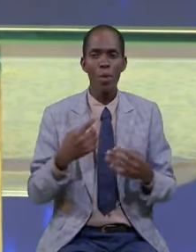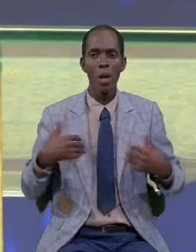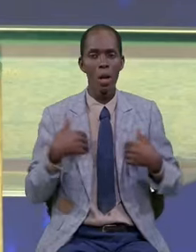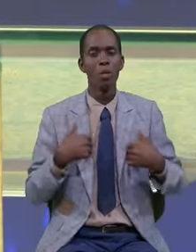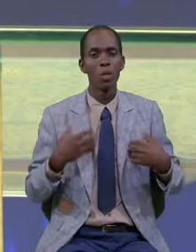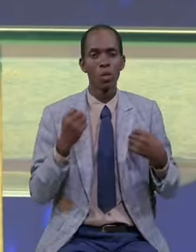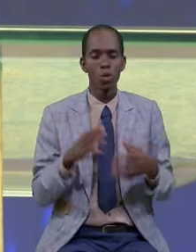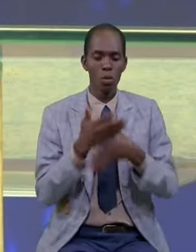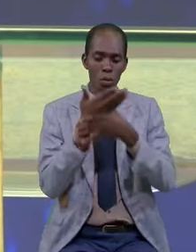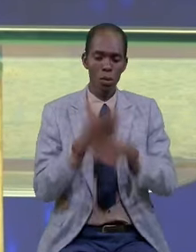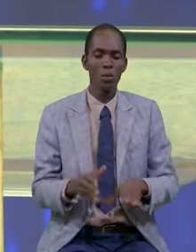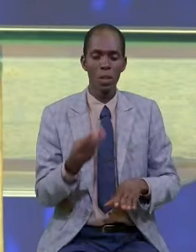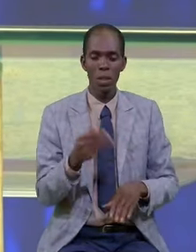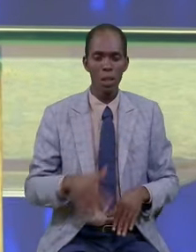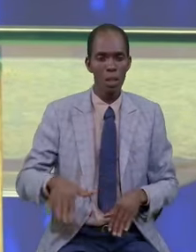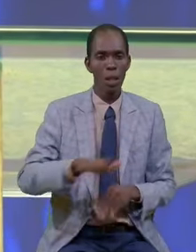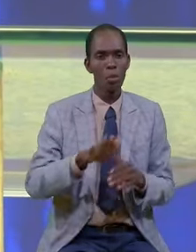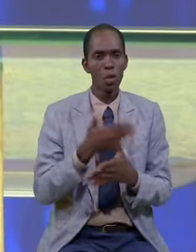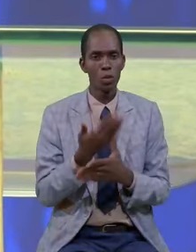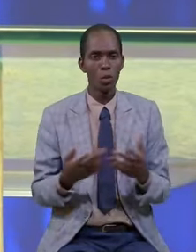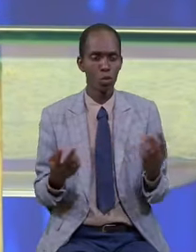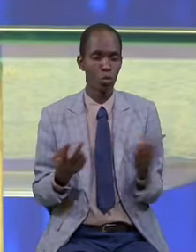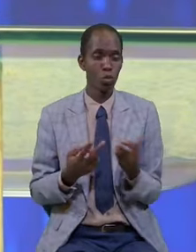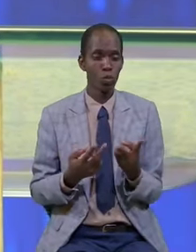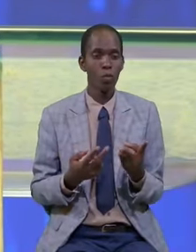se partagèrent le pays pour le parcourir.